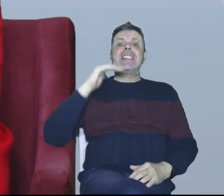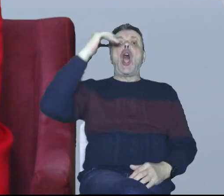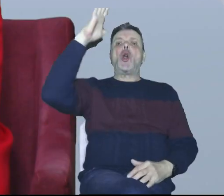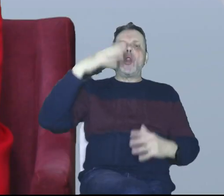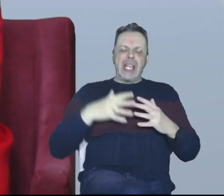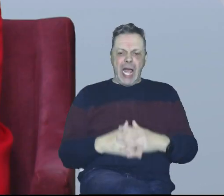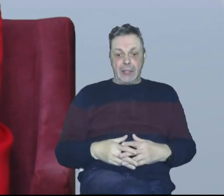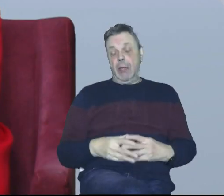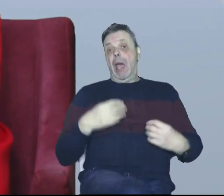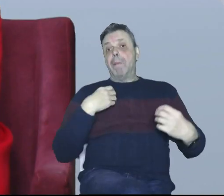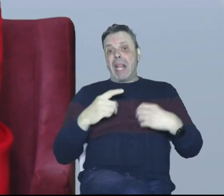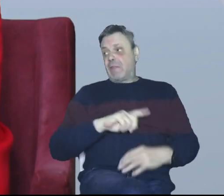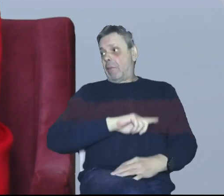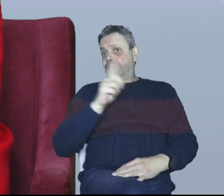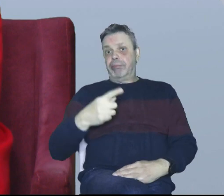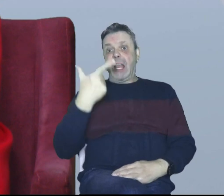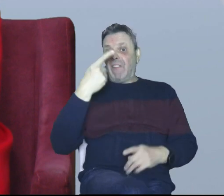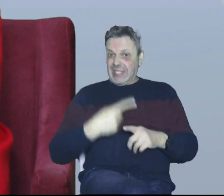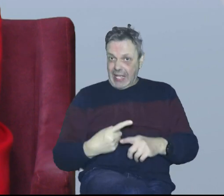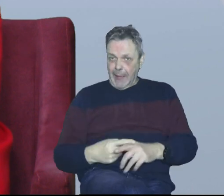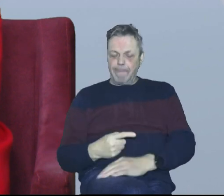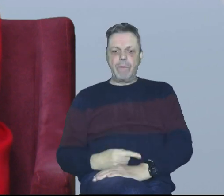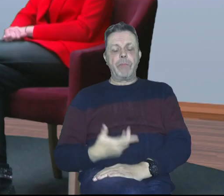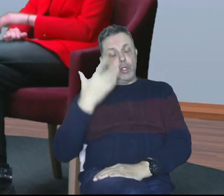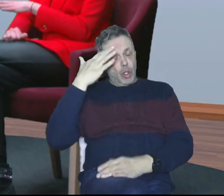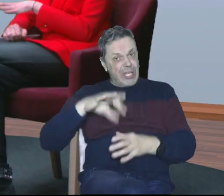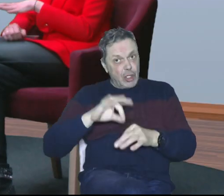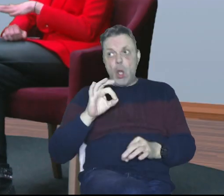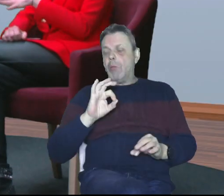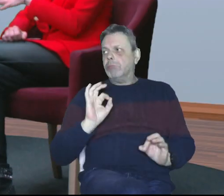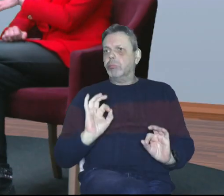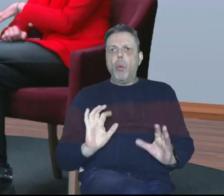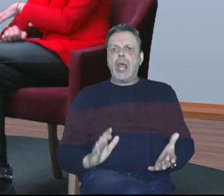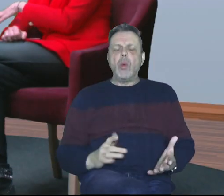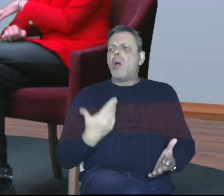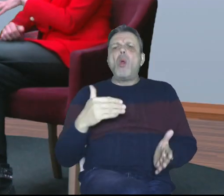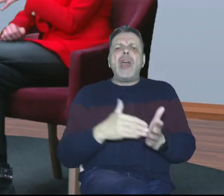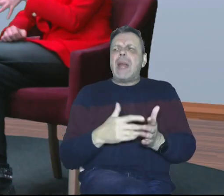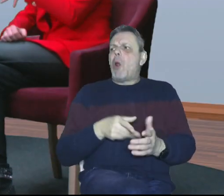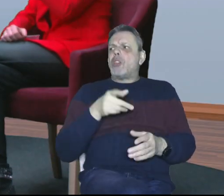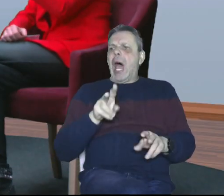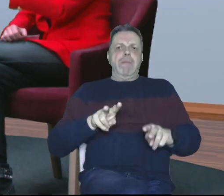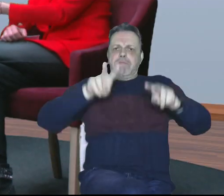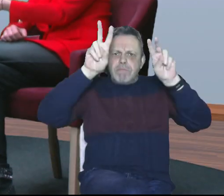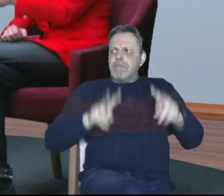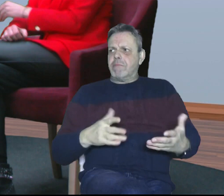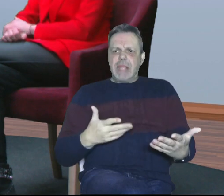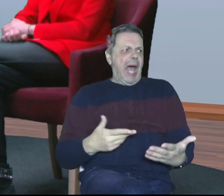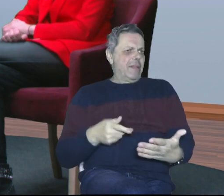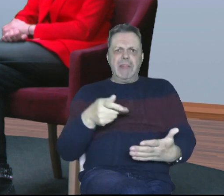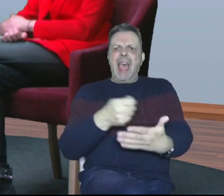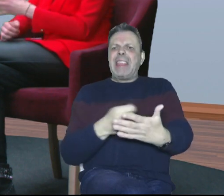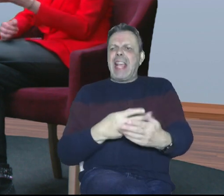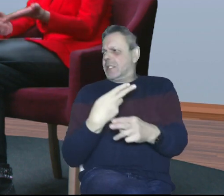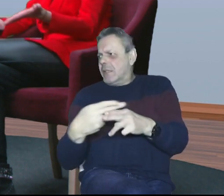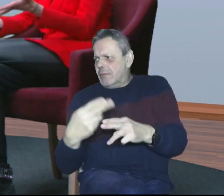predstava traje gotovo 2 sata. Evo. Što se tiče ideje, u redu, ali koliko vam je trebalo zapravo da izrealizirate taj